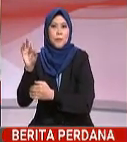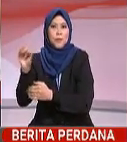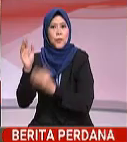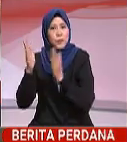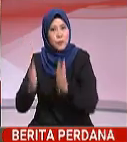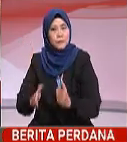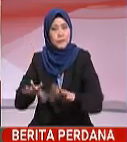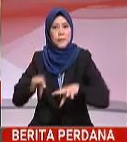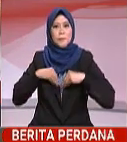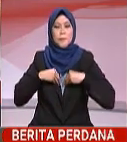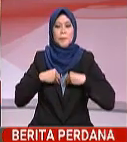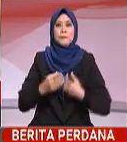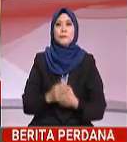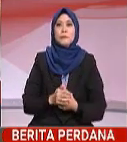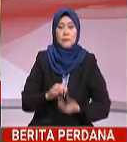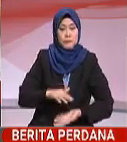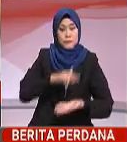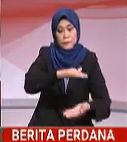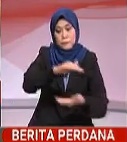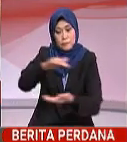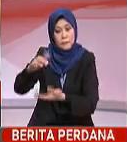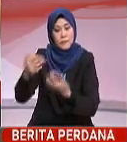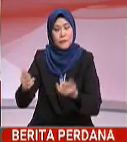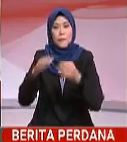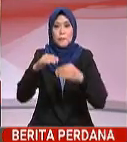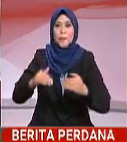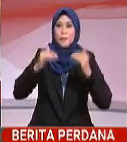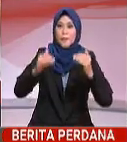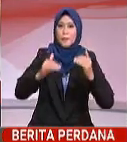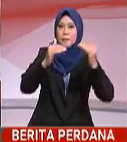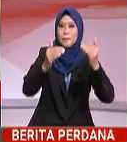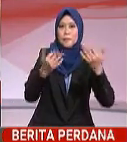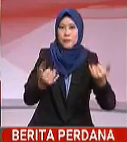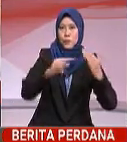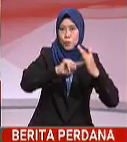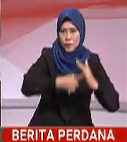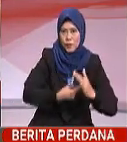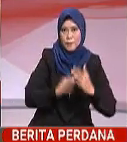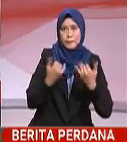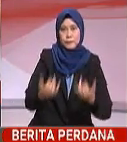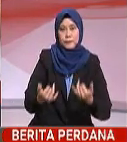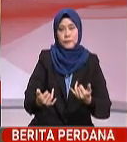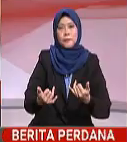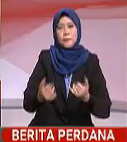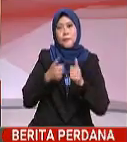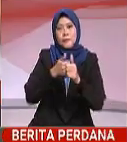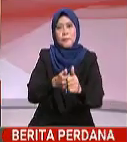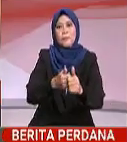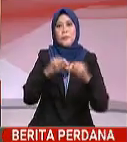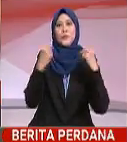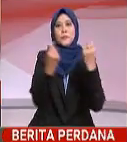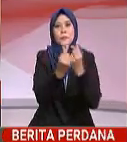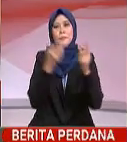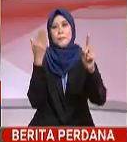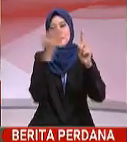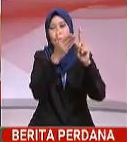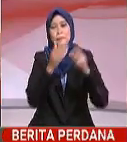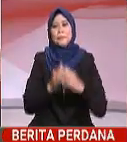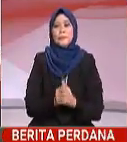66,690 penerima. Agihan vaksin secara berperingkat sedang dilaksanakan bermula hari ini mengikut kumpulan